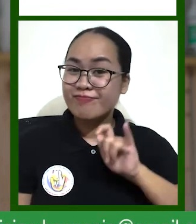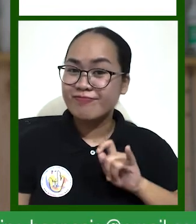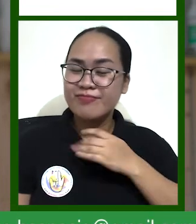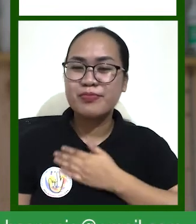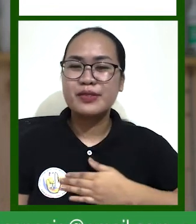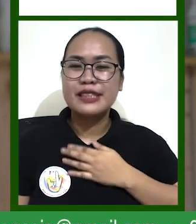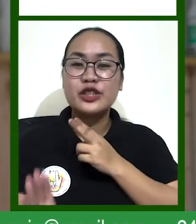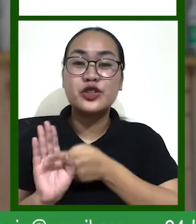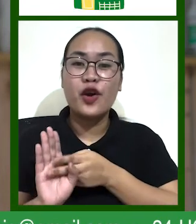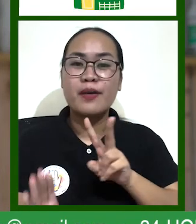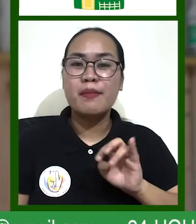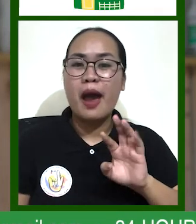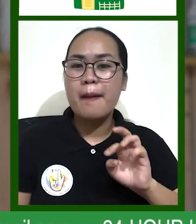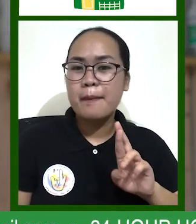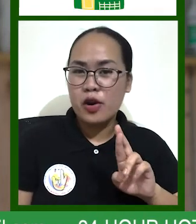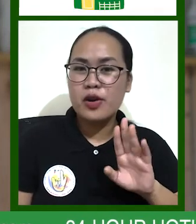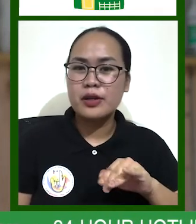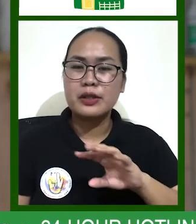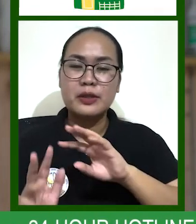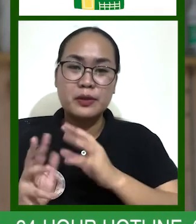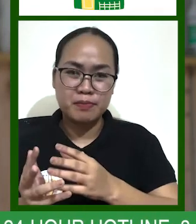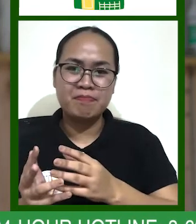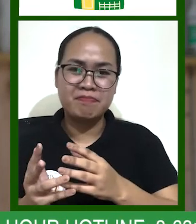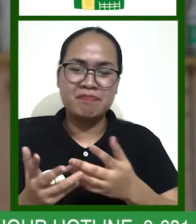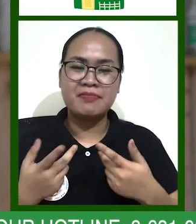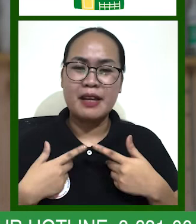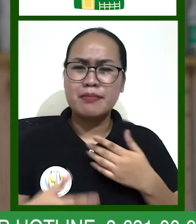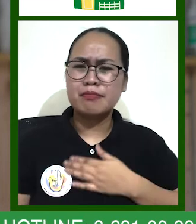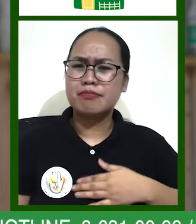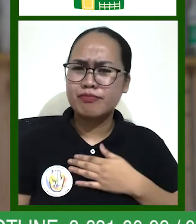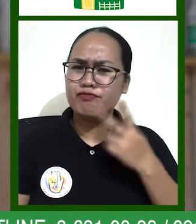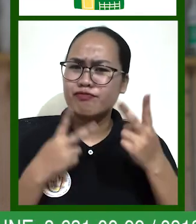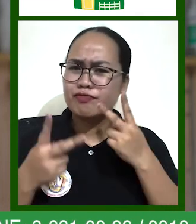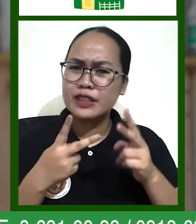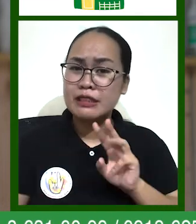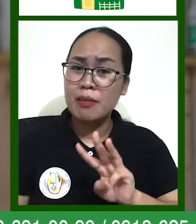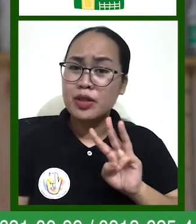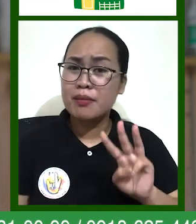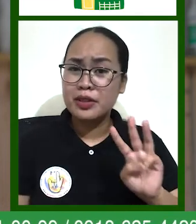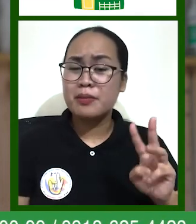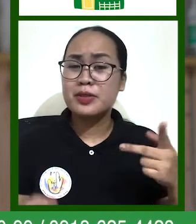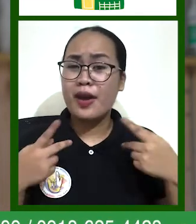please join our Viber community group. Of course, no, please do visit also our official website